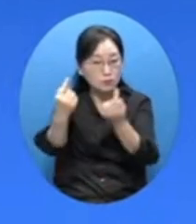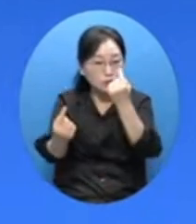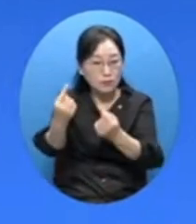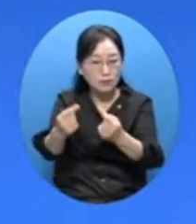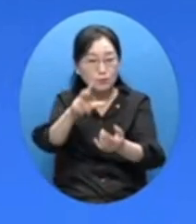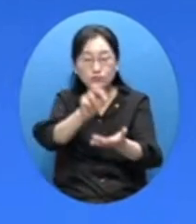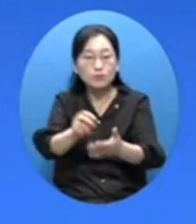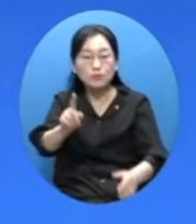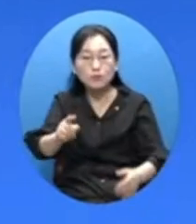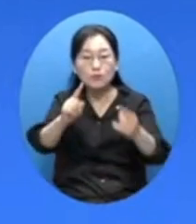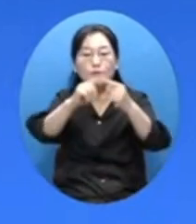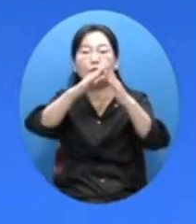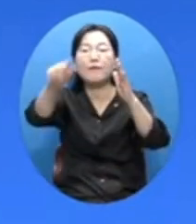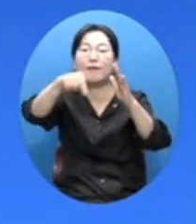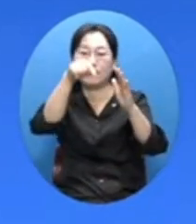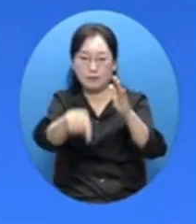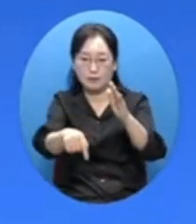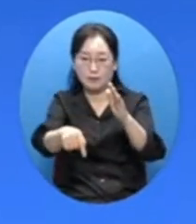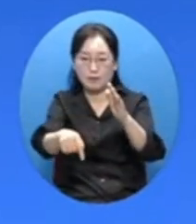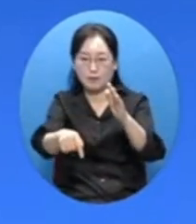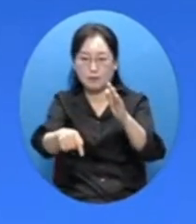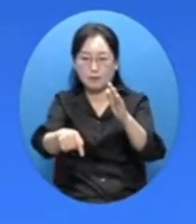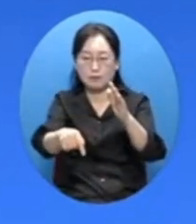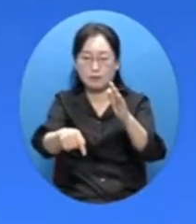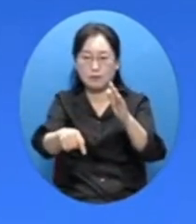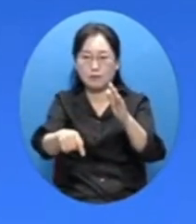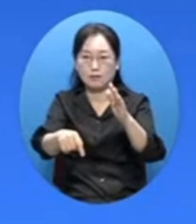교회 회당 안에 있는 이